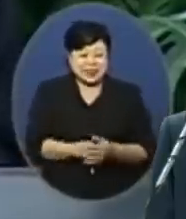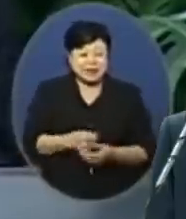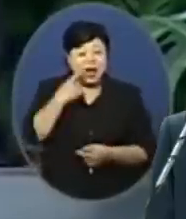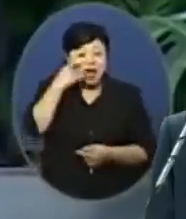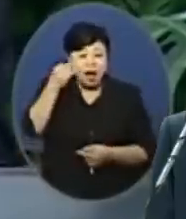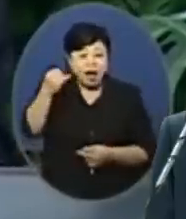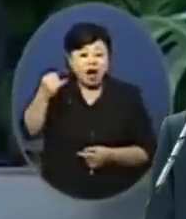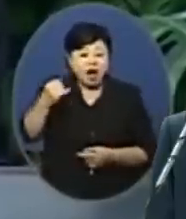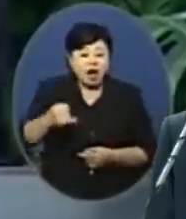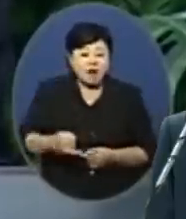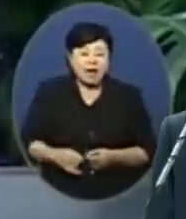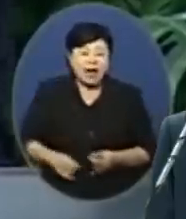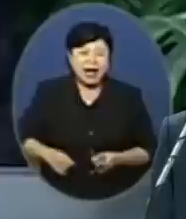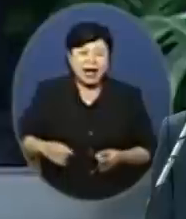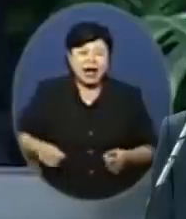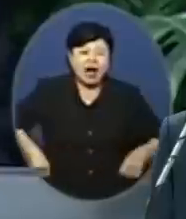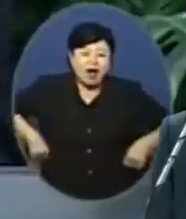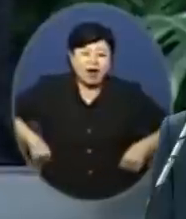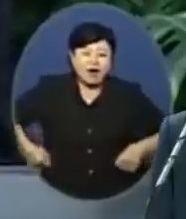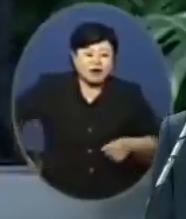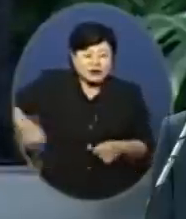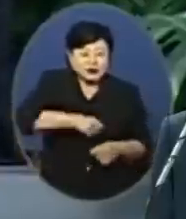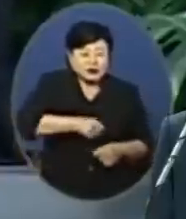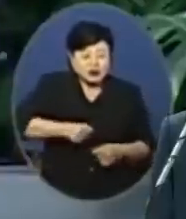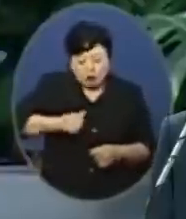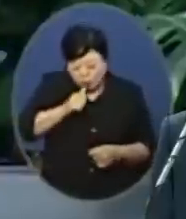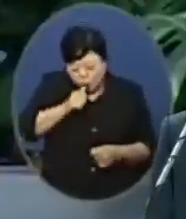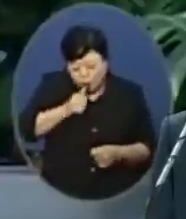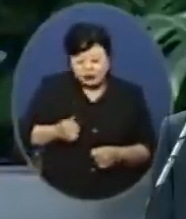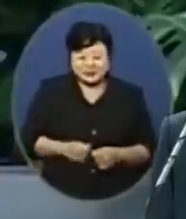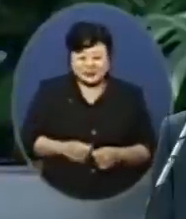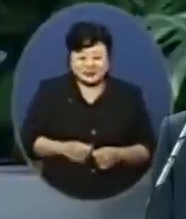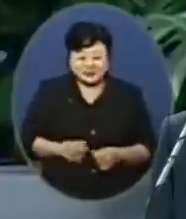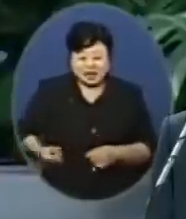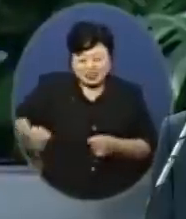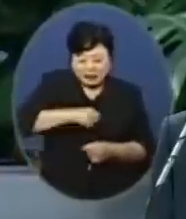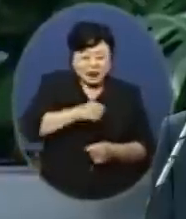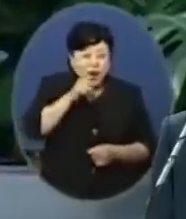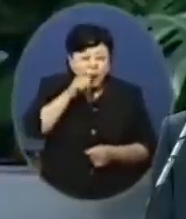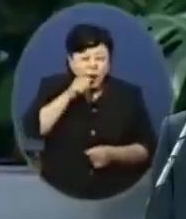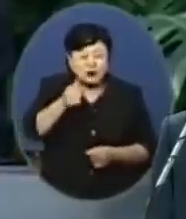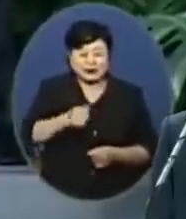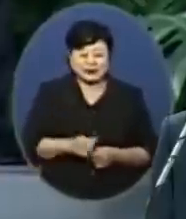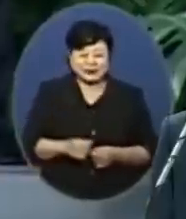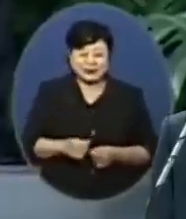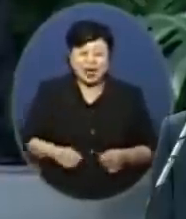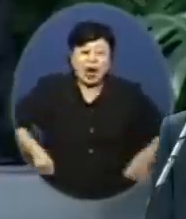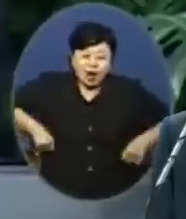업고서 일을 다 하고 싹 돌려가지고 젖 먹이고 그 다음 또 싹 돌려가지고